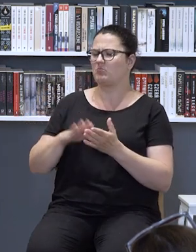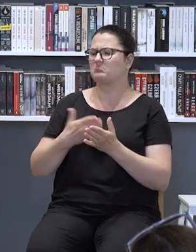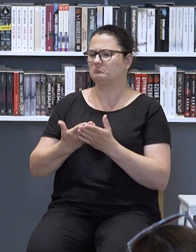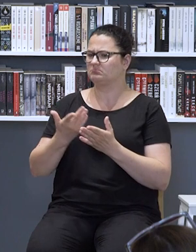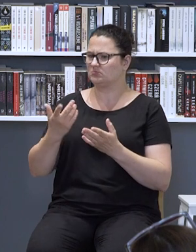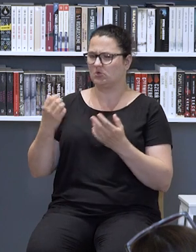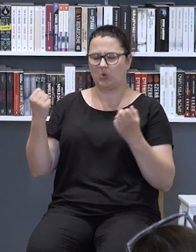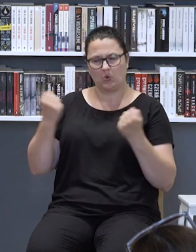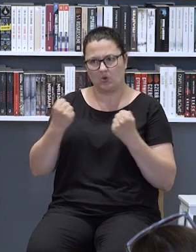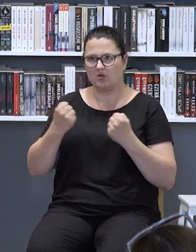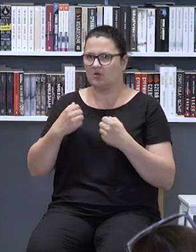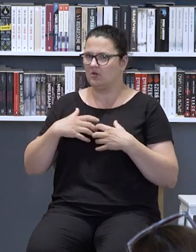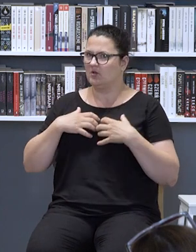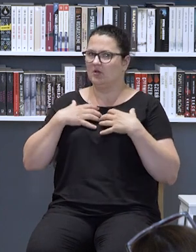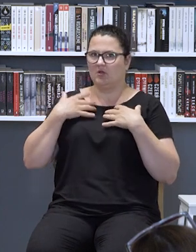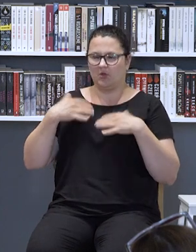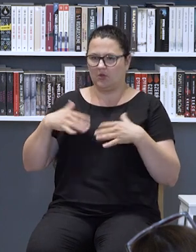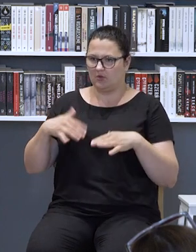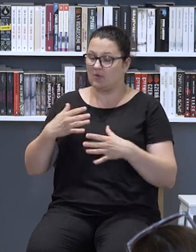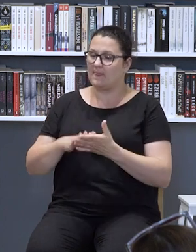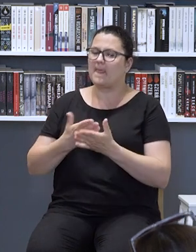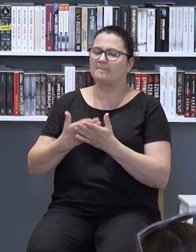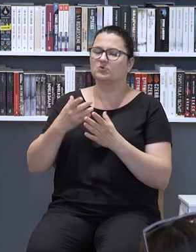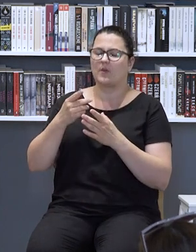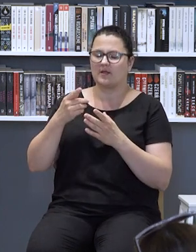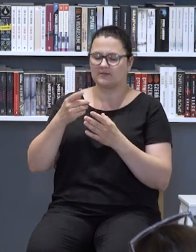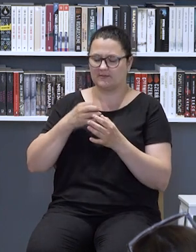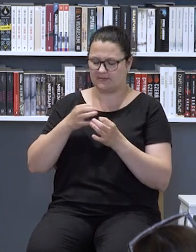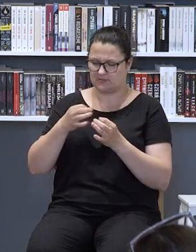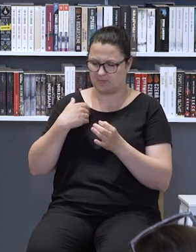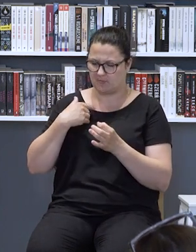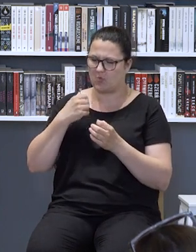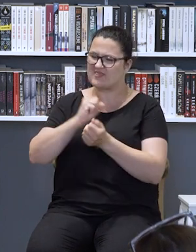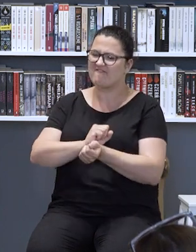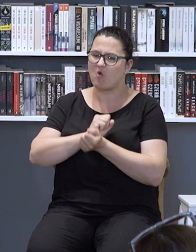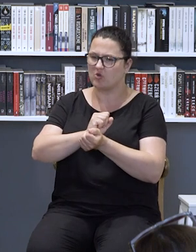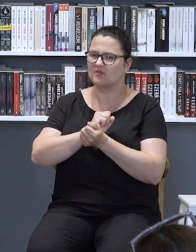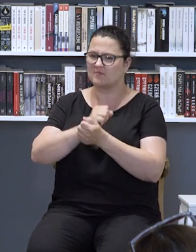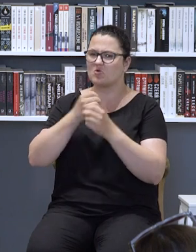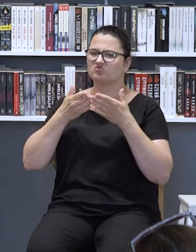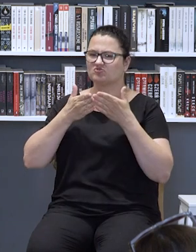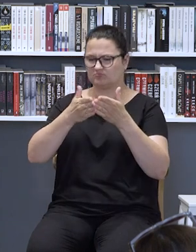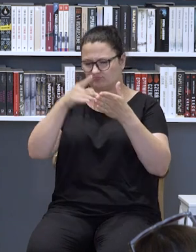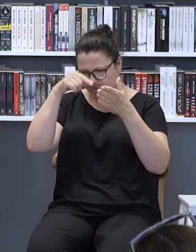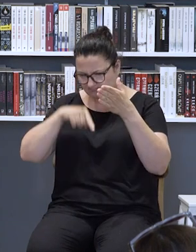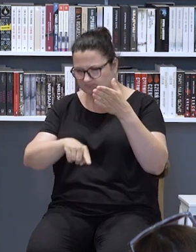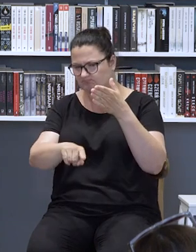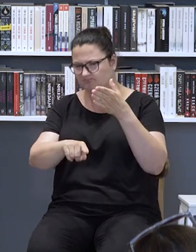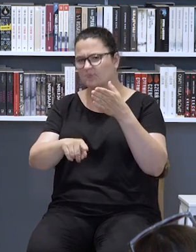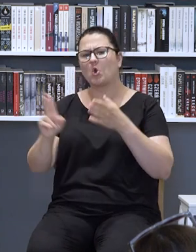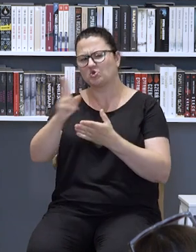absolutnie trzewiowe, na przykład ta scena dotycząca niewolników pod pokładem. Nie będziemy tutaj Państwu, kto czytał, to dobrze